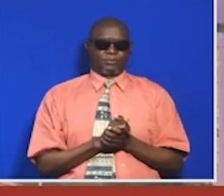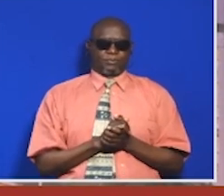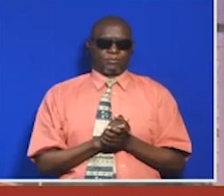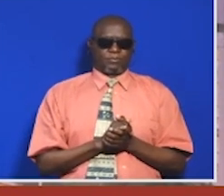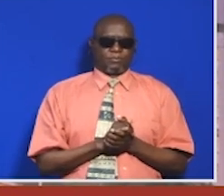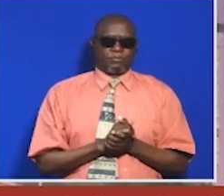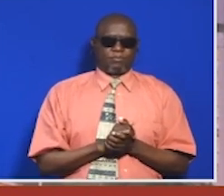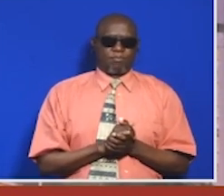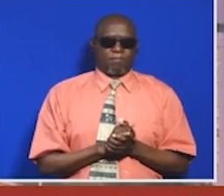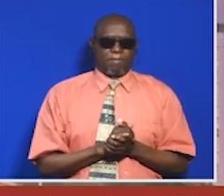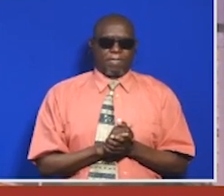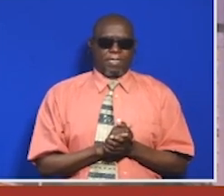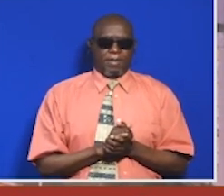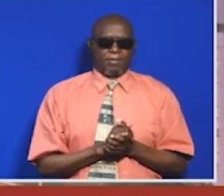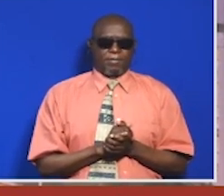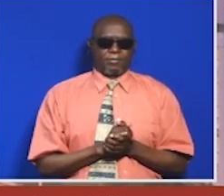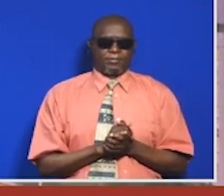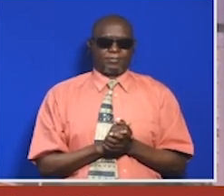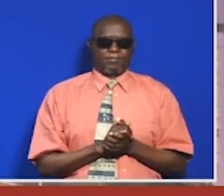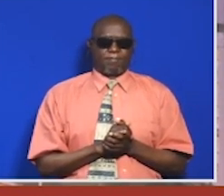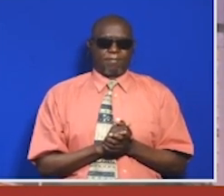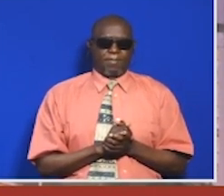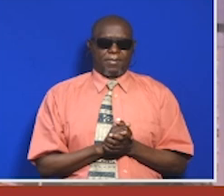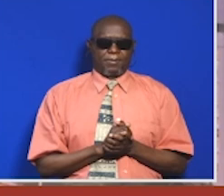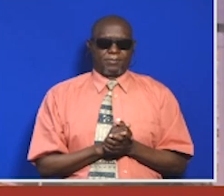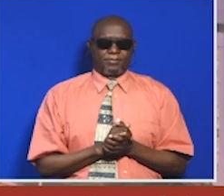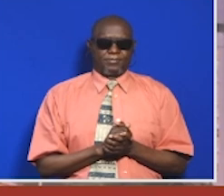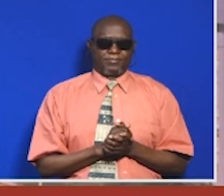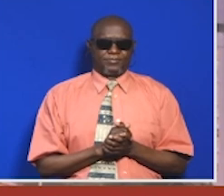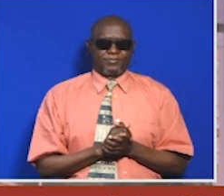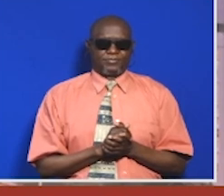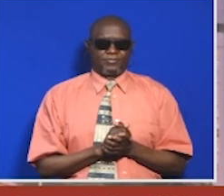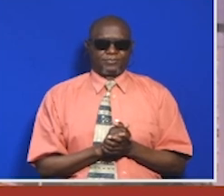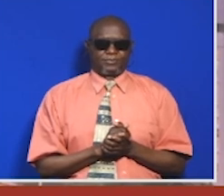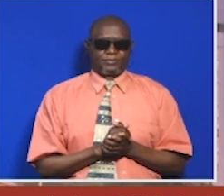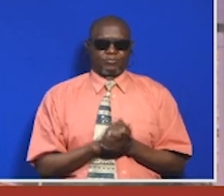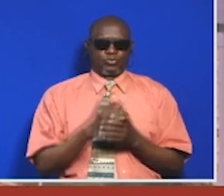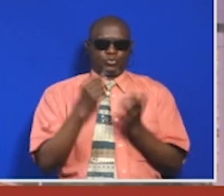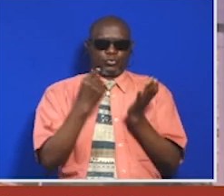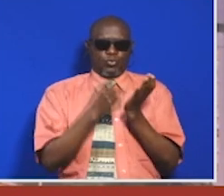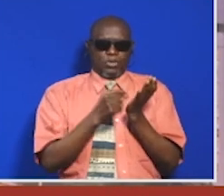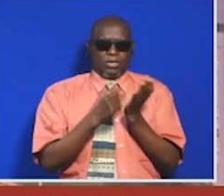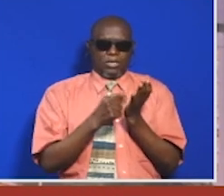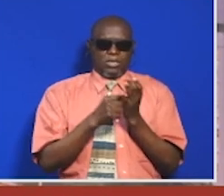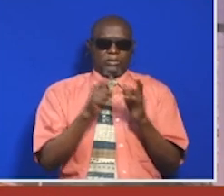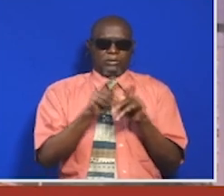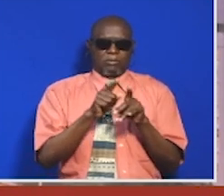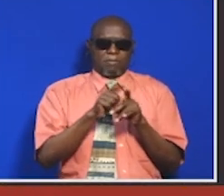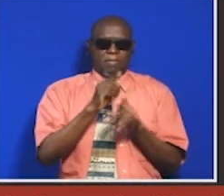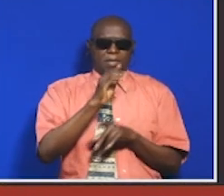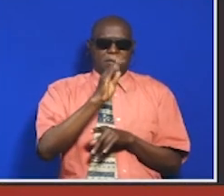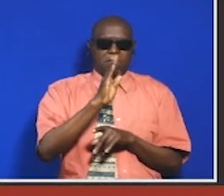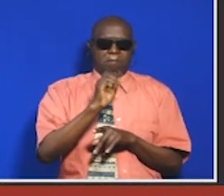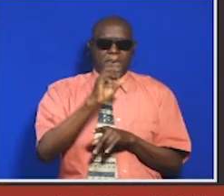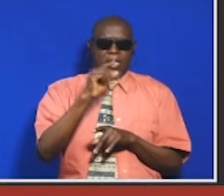Kenya kuanzisha maandamano dhidi ya uongozi mbaya serikalini, vijana wa taifa jirani la Uganda na kisha Bangladesh walifuata mkondo